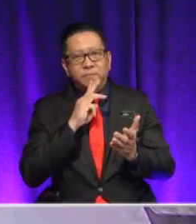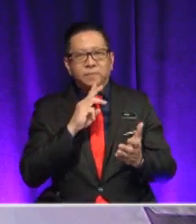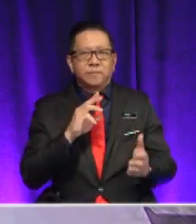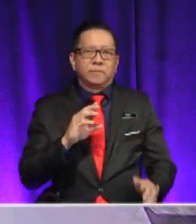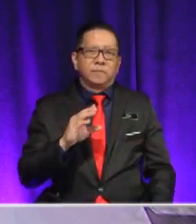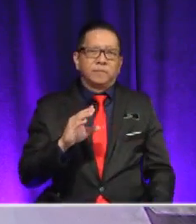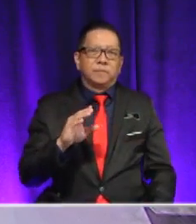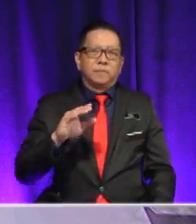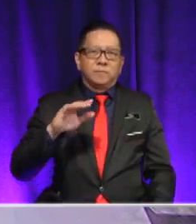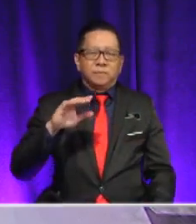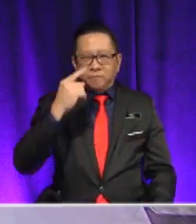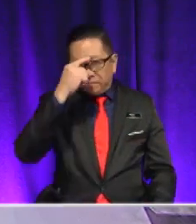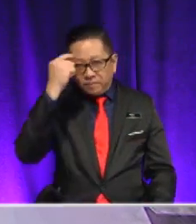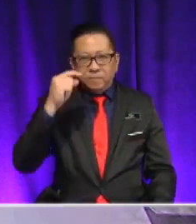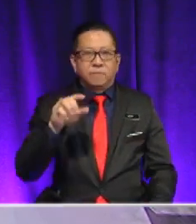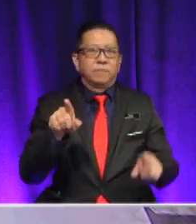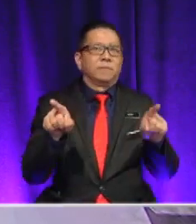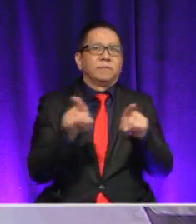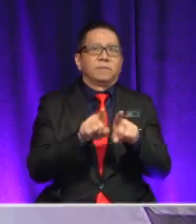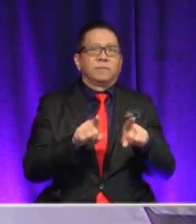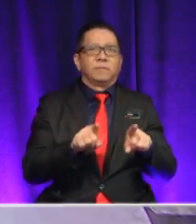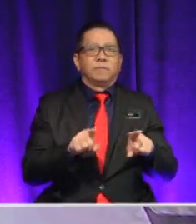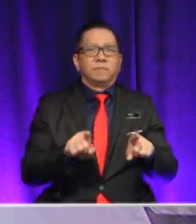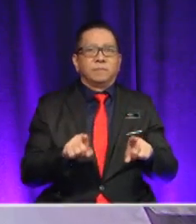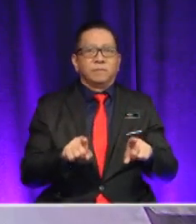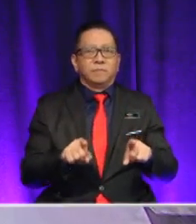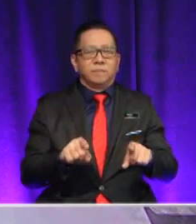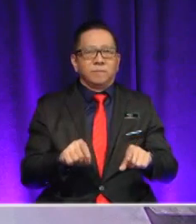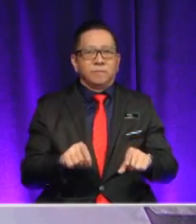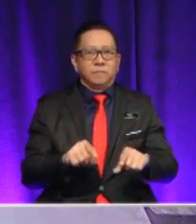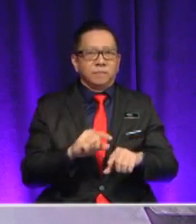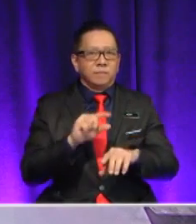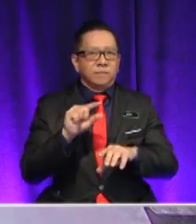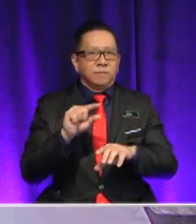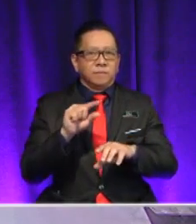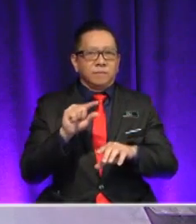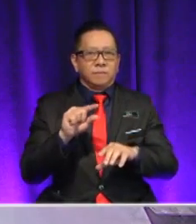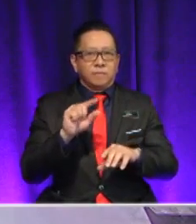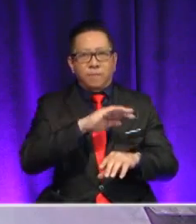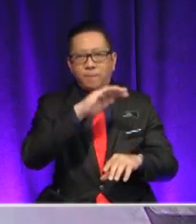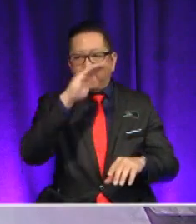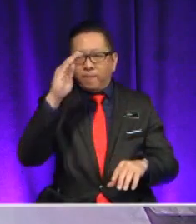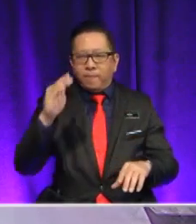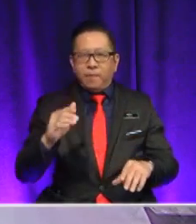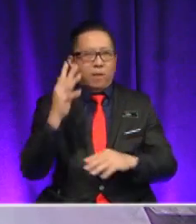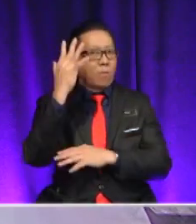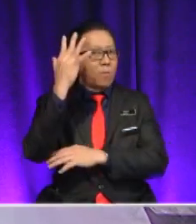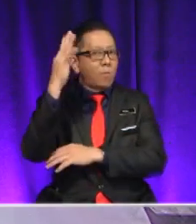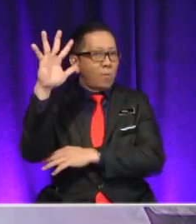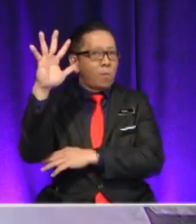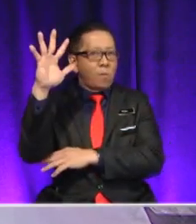warna hitam oke nah kita akan guna bahagia bukit dan pokok